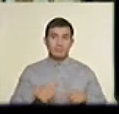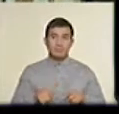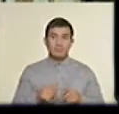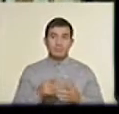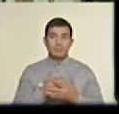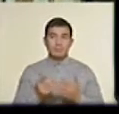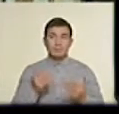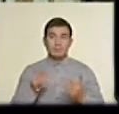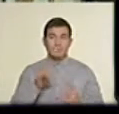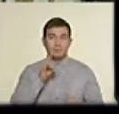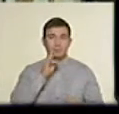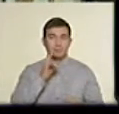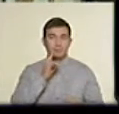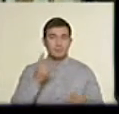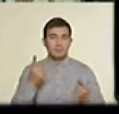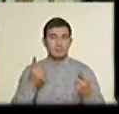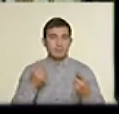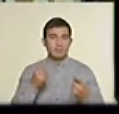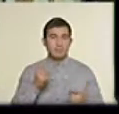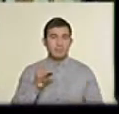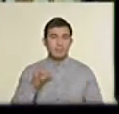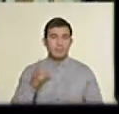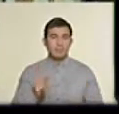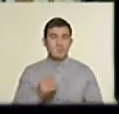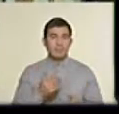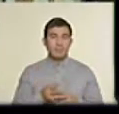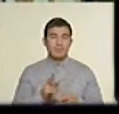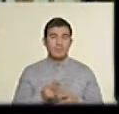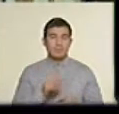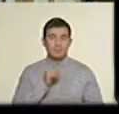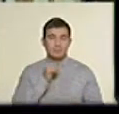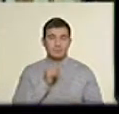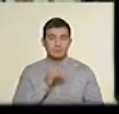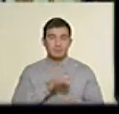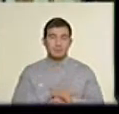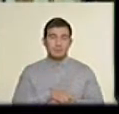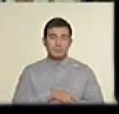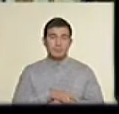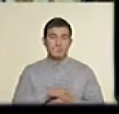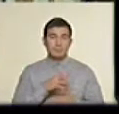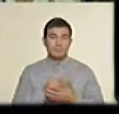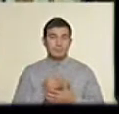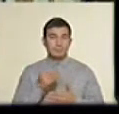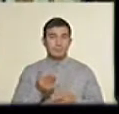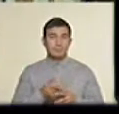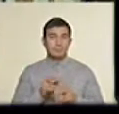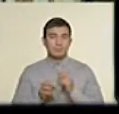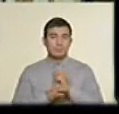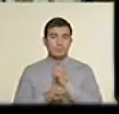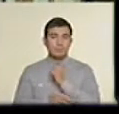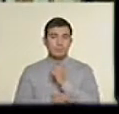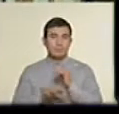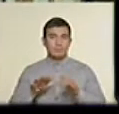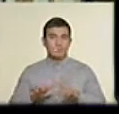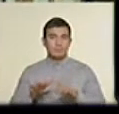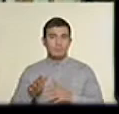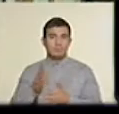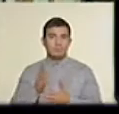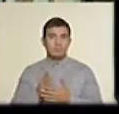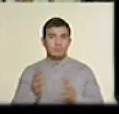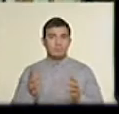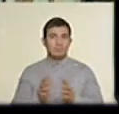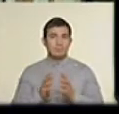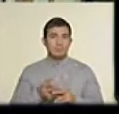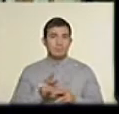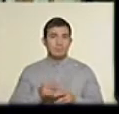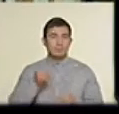asosan Samarqand, Buxoro, Xiva, Shahrisabz, Toshkent va Qo'qon shaharlarida saqlanib qolgan va bular mamlakatimizning